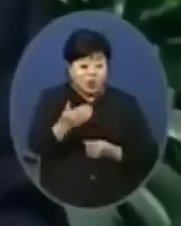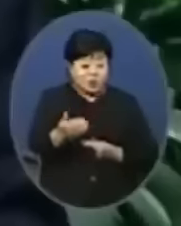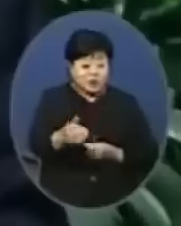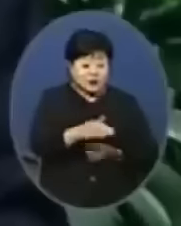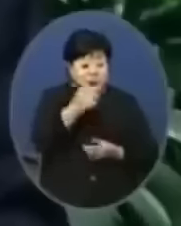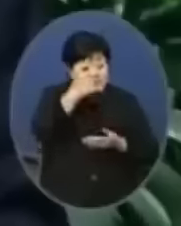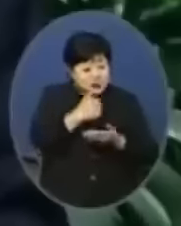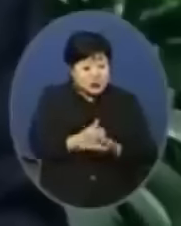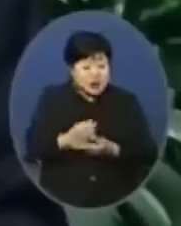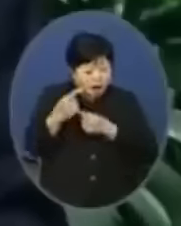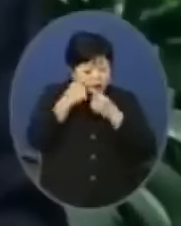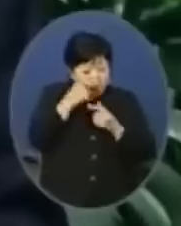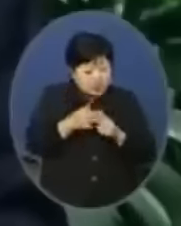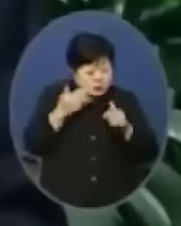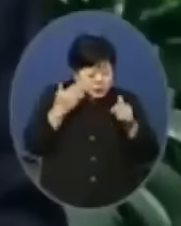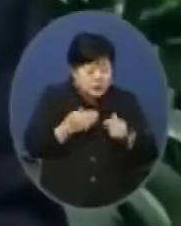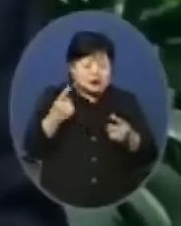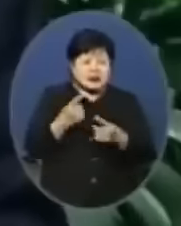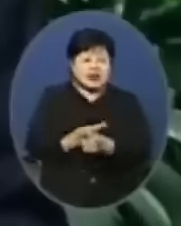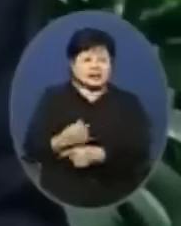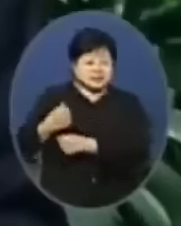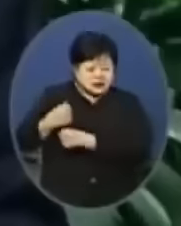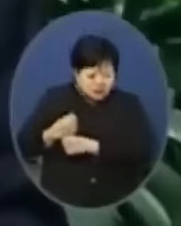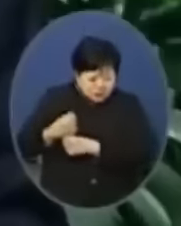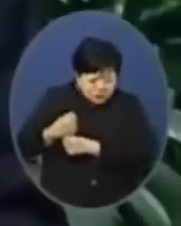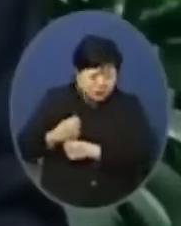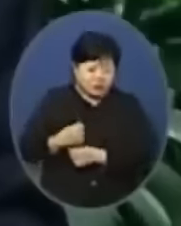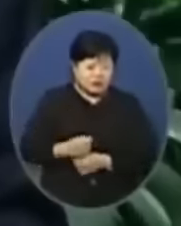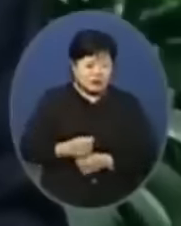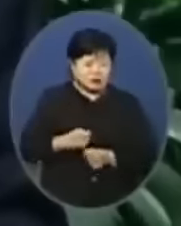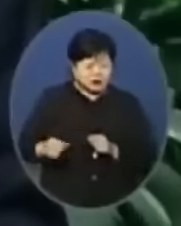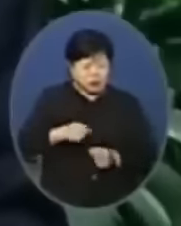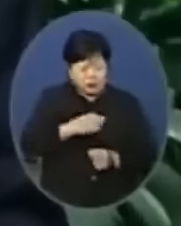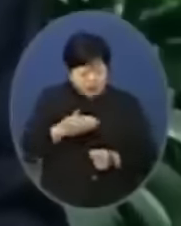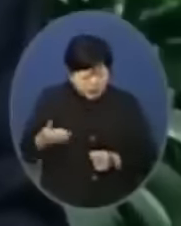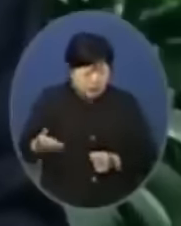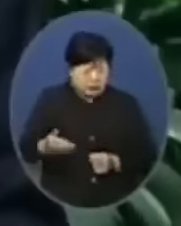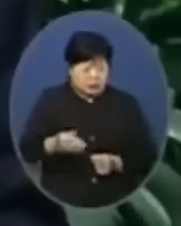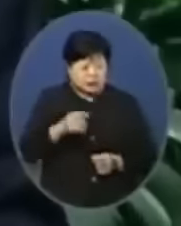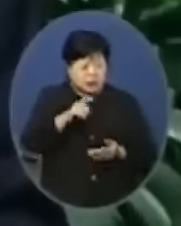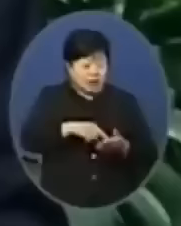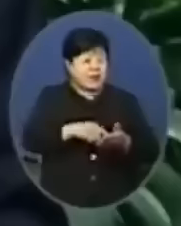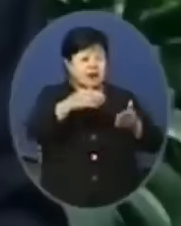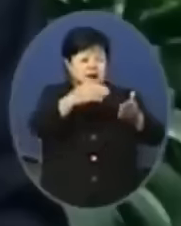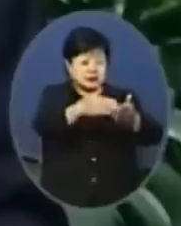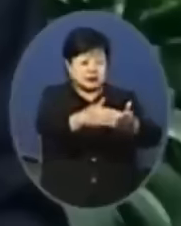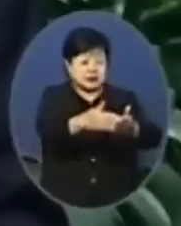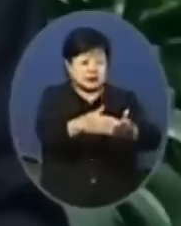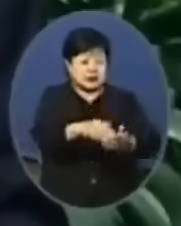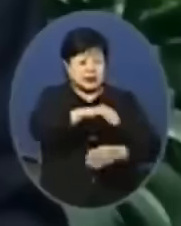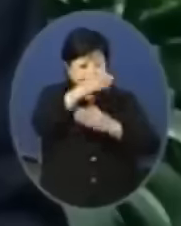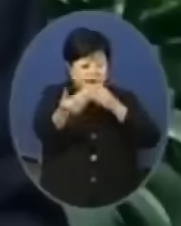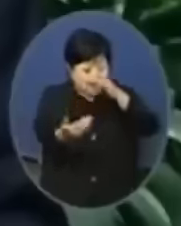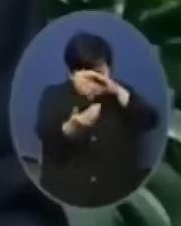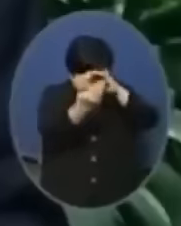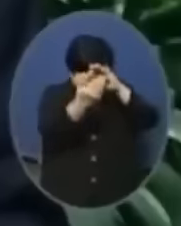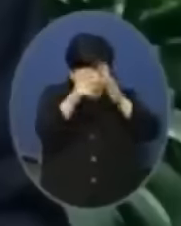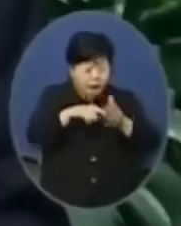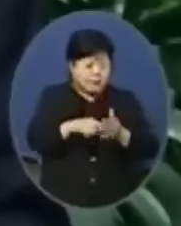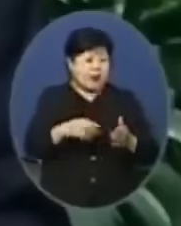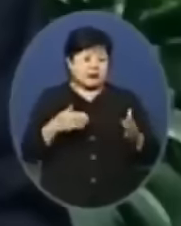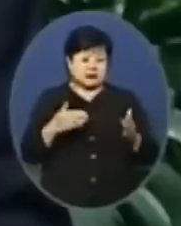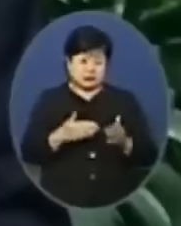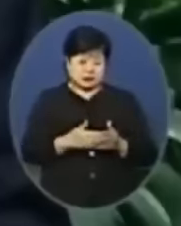우리의 죄와 허물을 예수님이 대신 다 짊어져서 몸짓고 피 흘려서 그 대가를 지불해서 내가 다 이루었다고 청산해버린